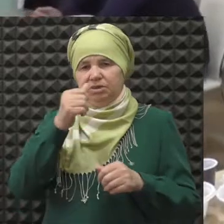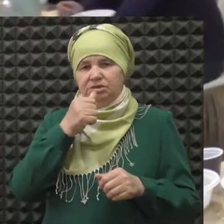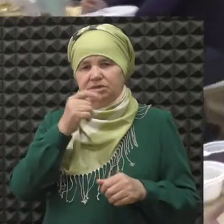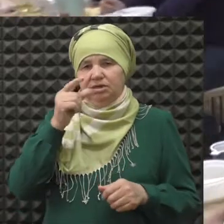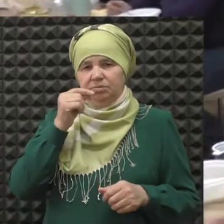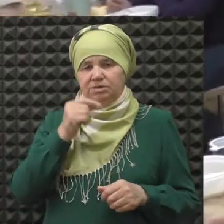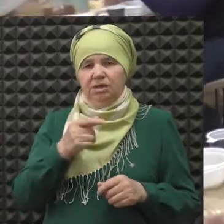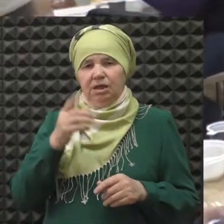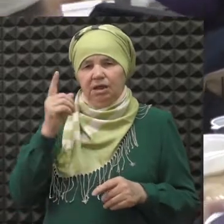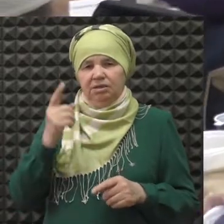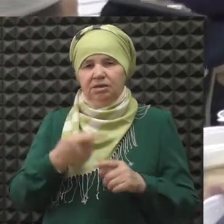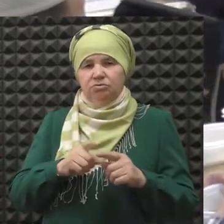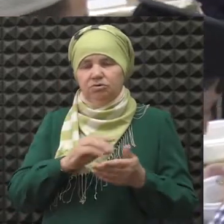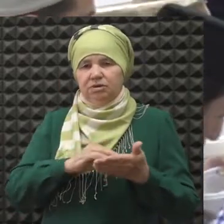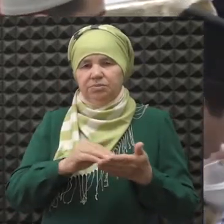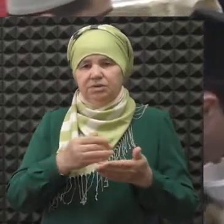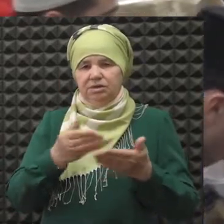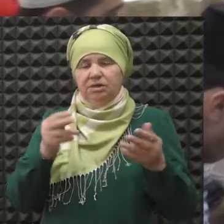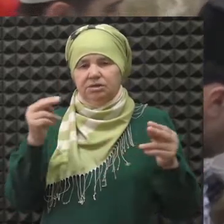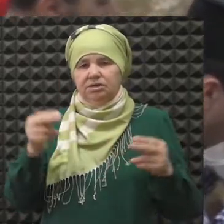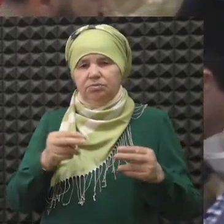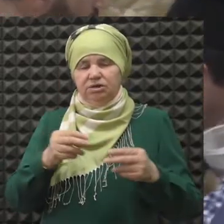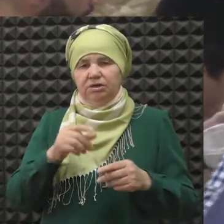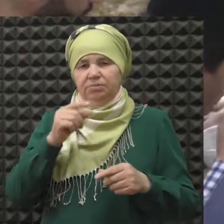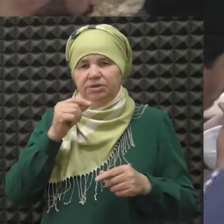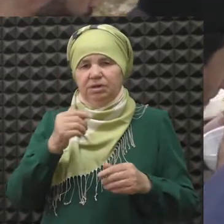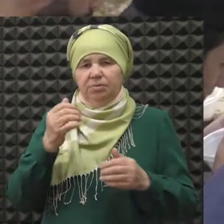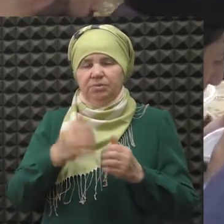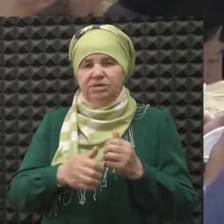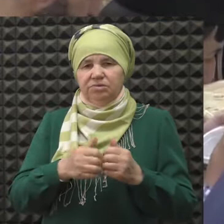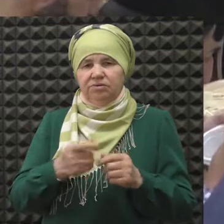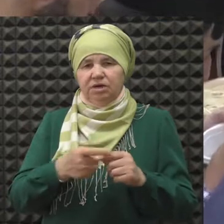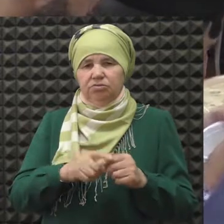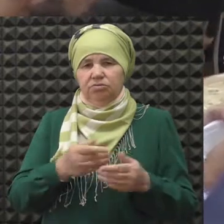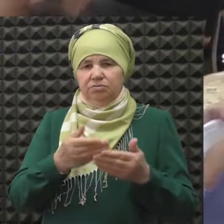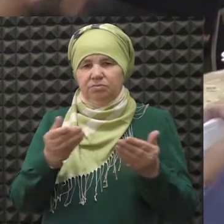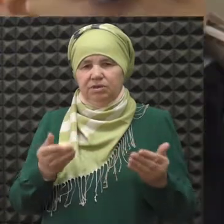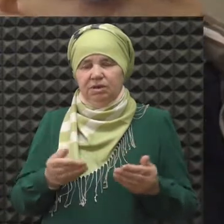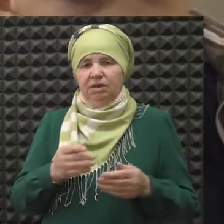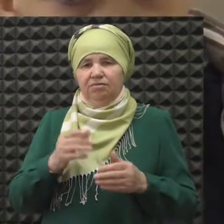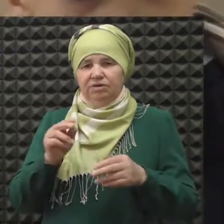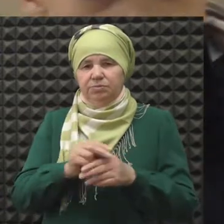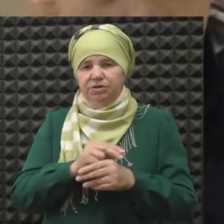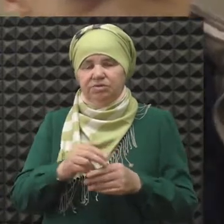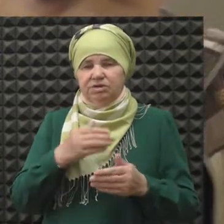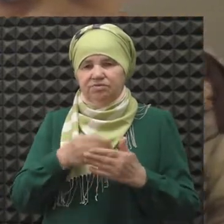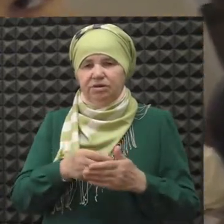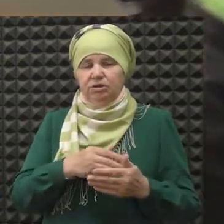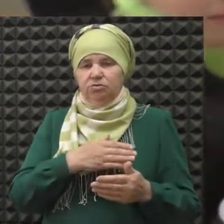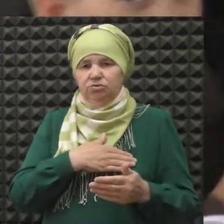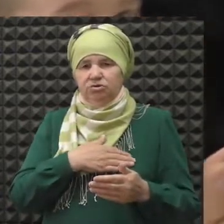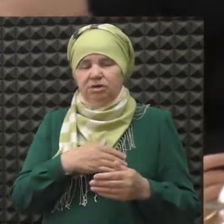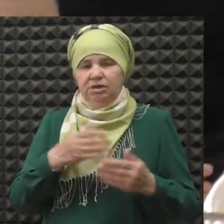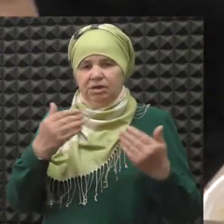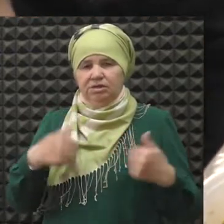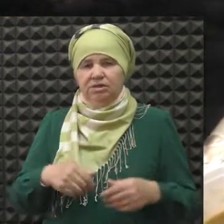Хвала Аллаху, который предписал для нас соблюдение поста, посредством которого мы воспитываем свои души,